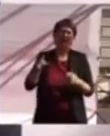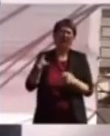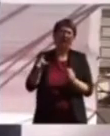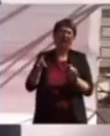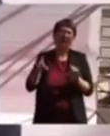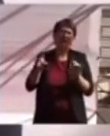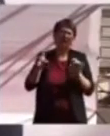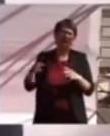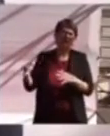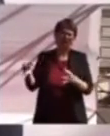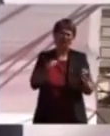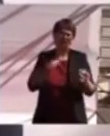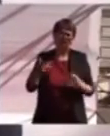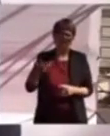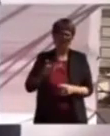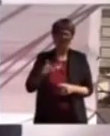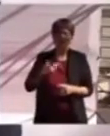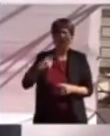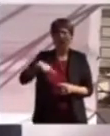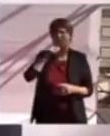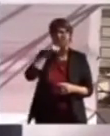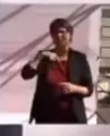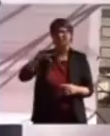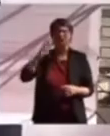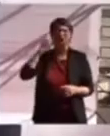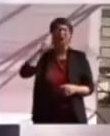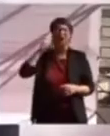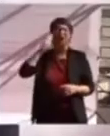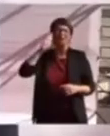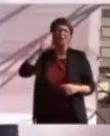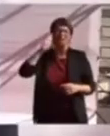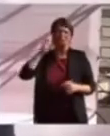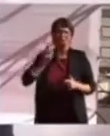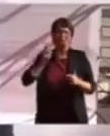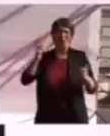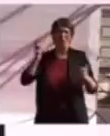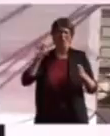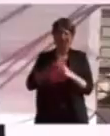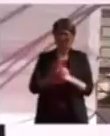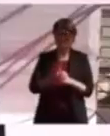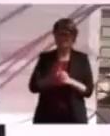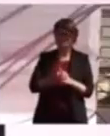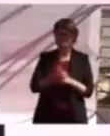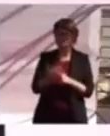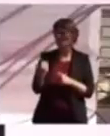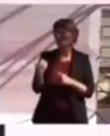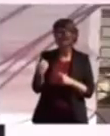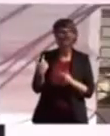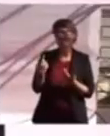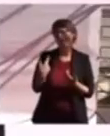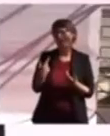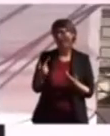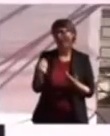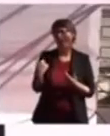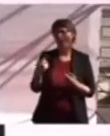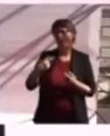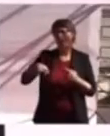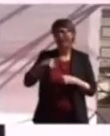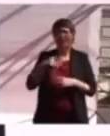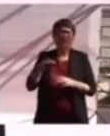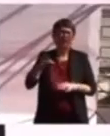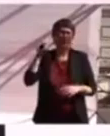il livello di attenzione alzare il livello di guardia in queste ore abbiamo fatto alcune scelte quella delle mascherine